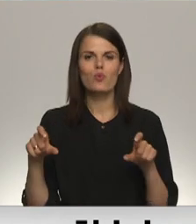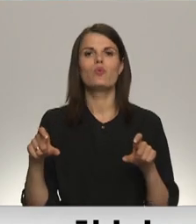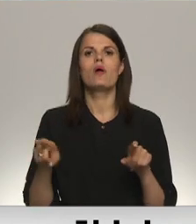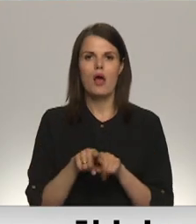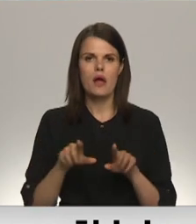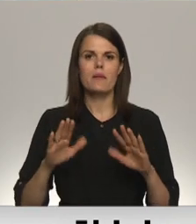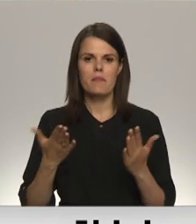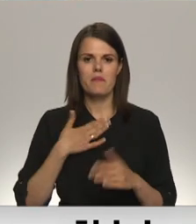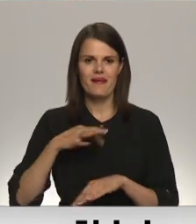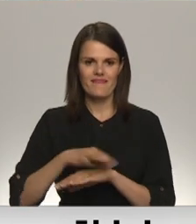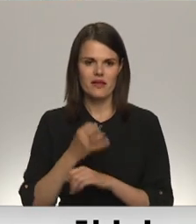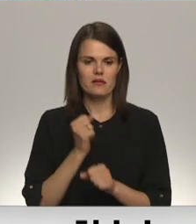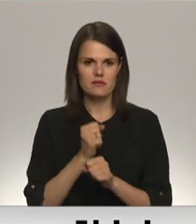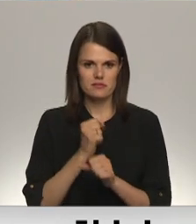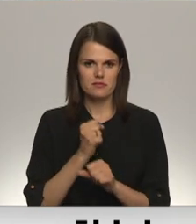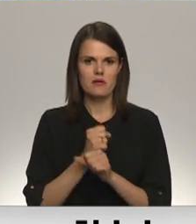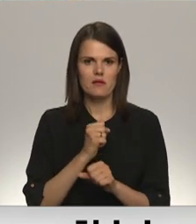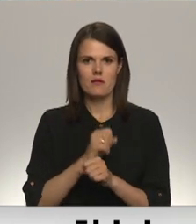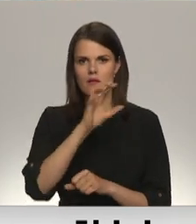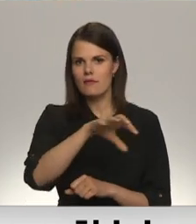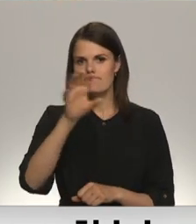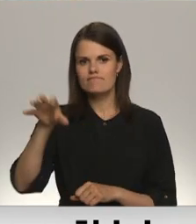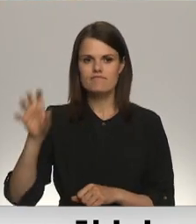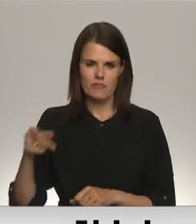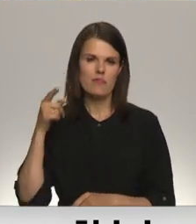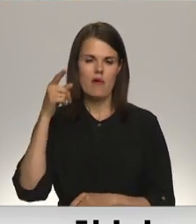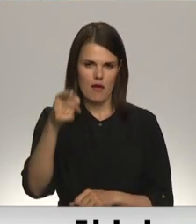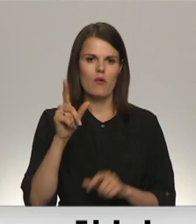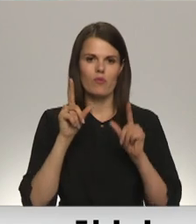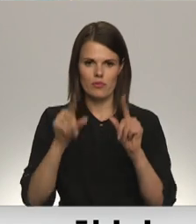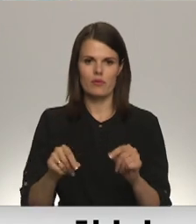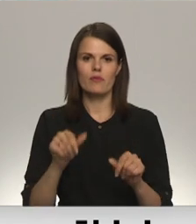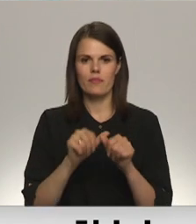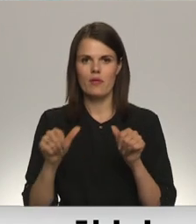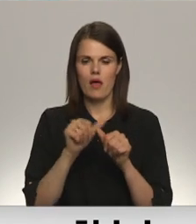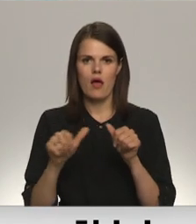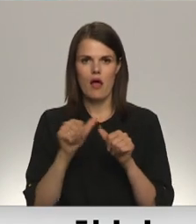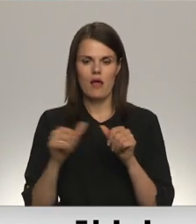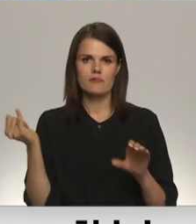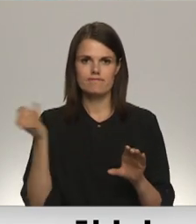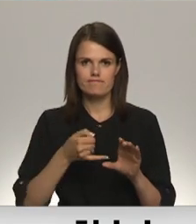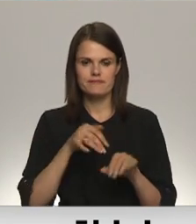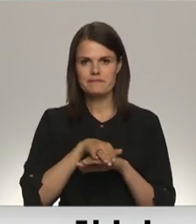arī, bet vīram darba objekti ir tālāk. Jā. Nē, degvielas bāka.